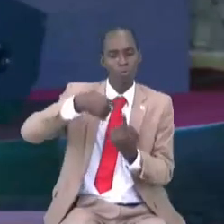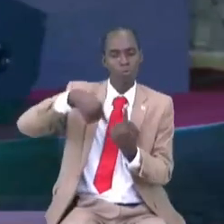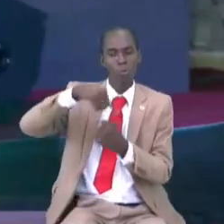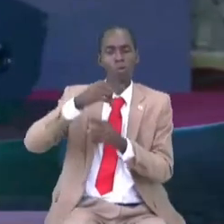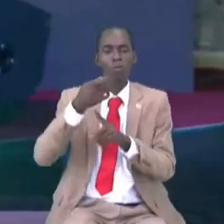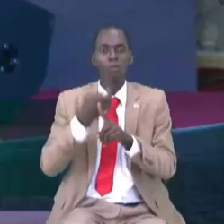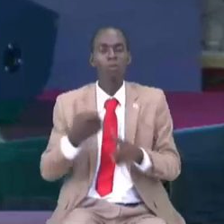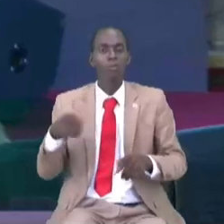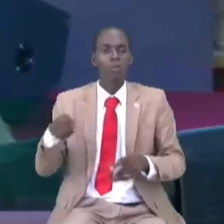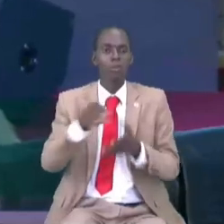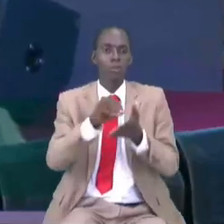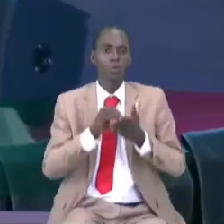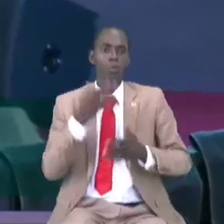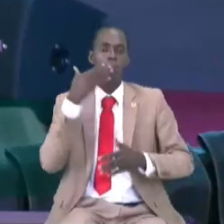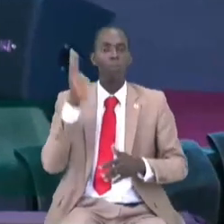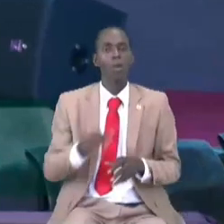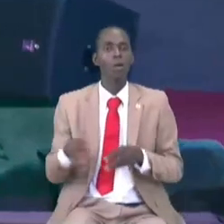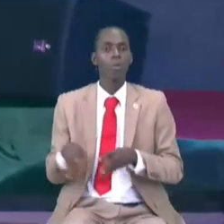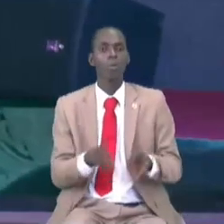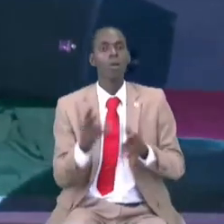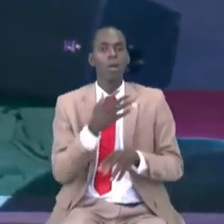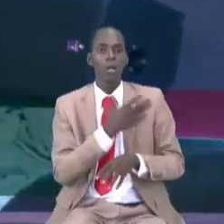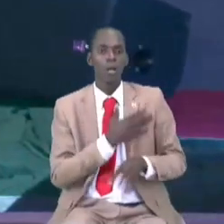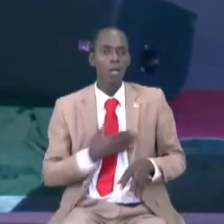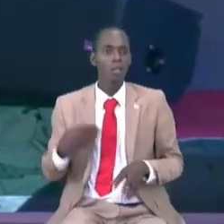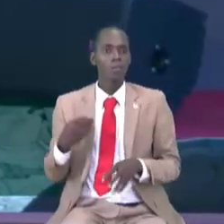dont leurs mains sont coupables.